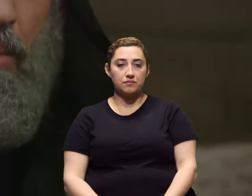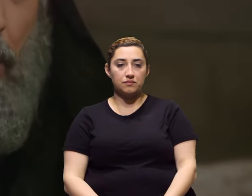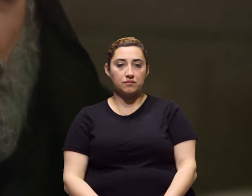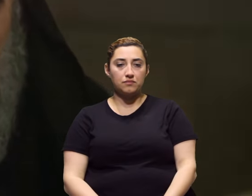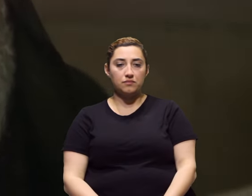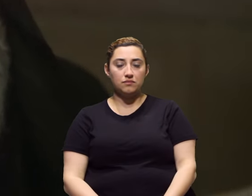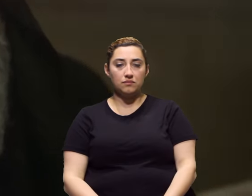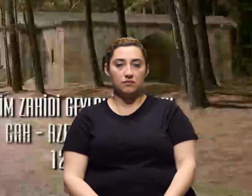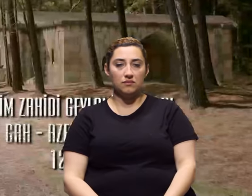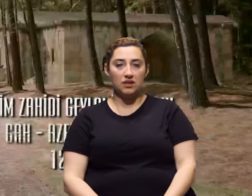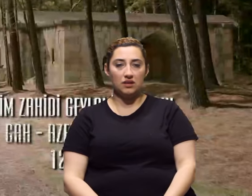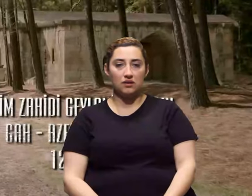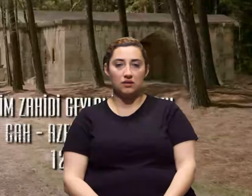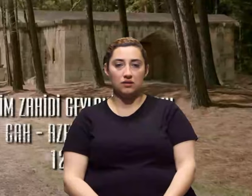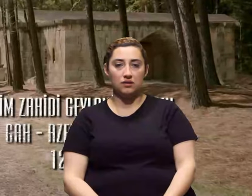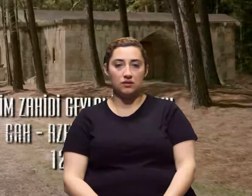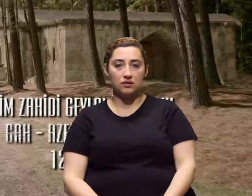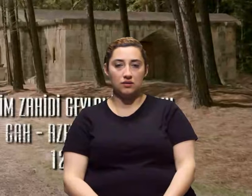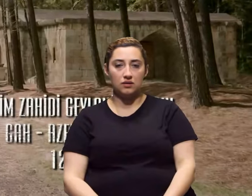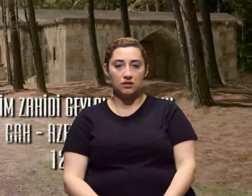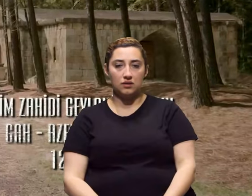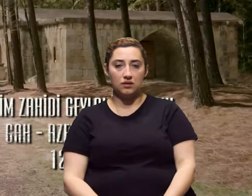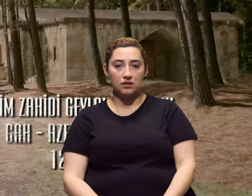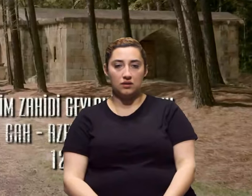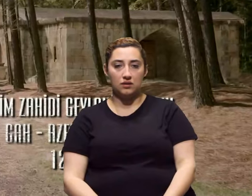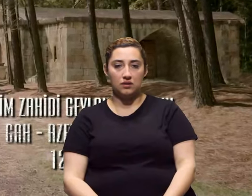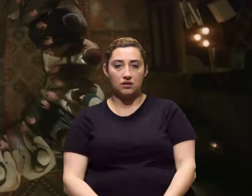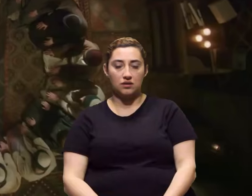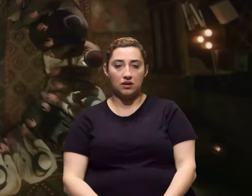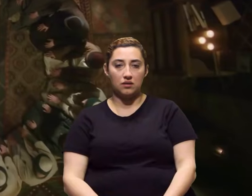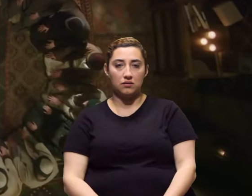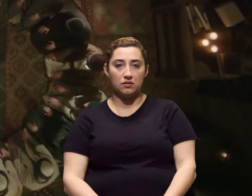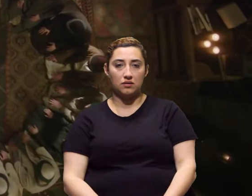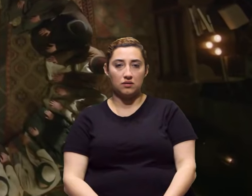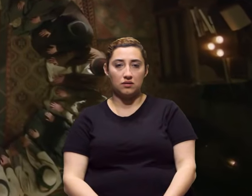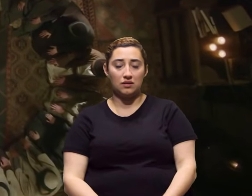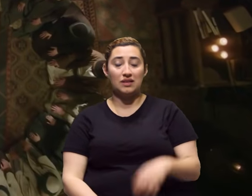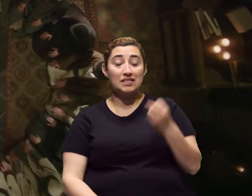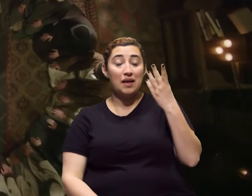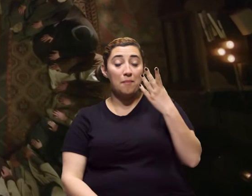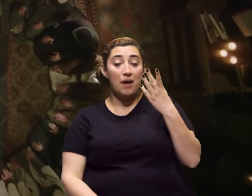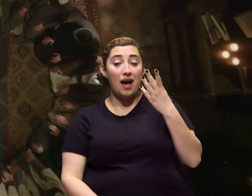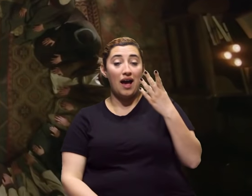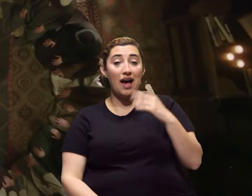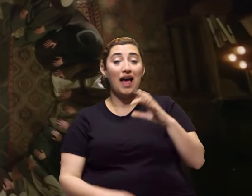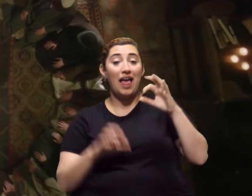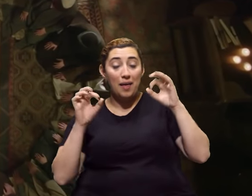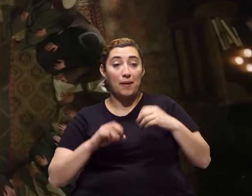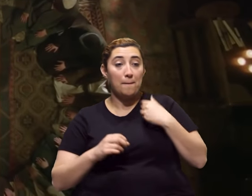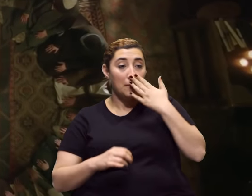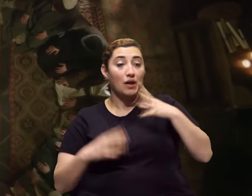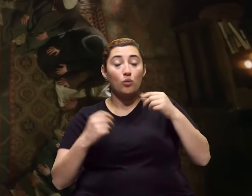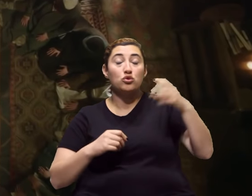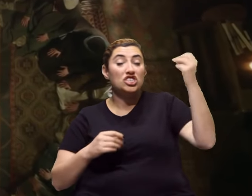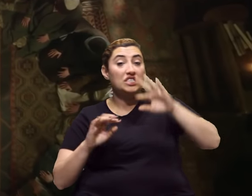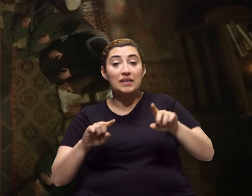İbrahim Zahidi Geylani Dergahı, Gah Azerbaycan, 1290 yazdı. Seher tezden gözleyirim. Bu